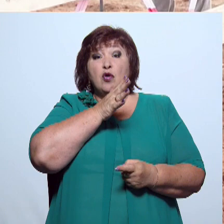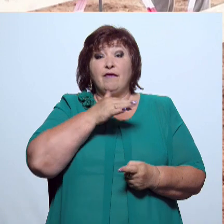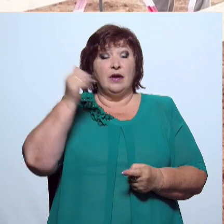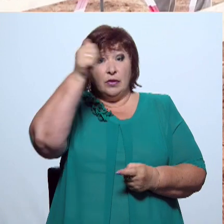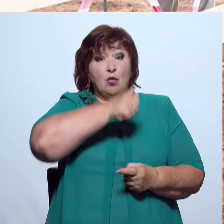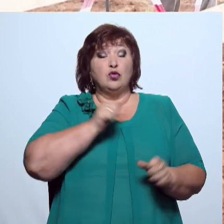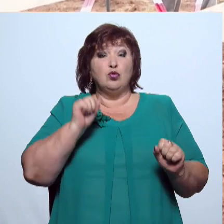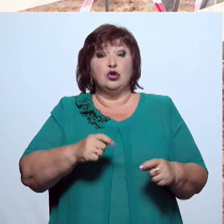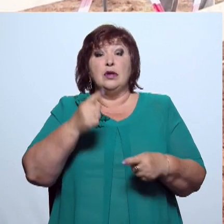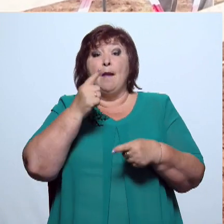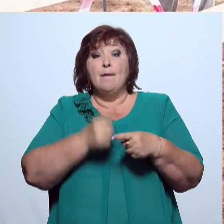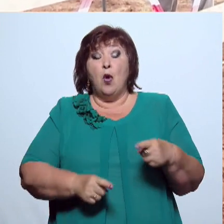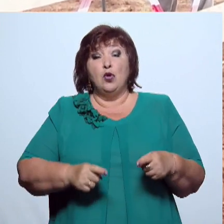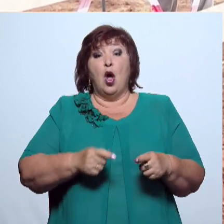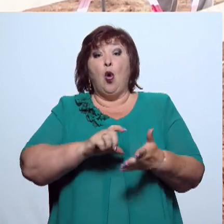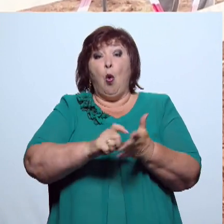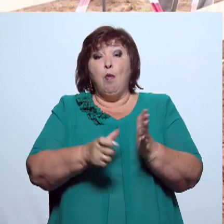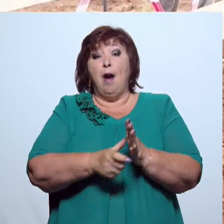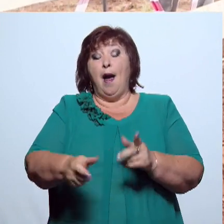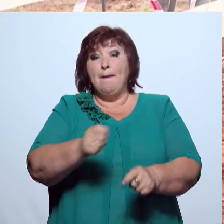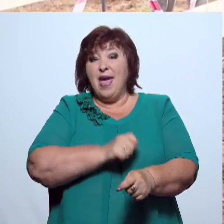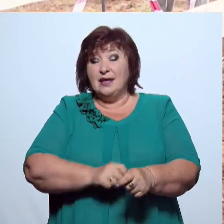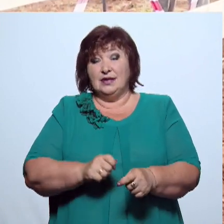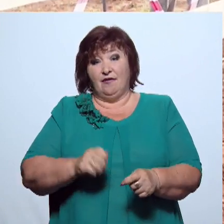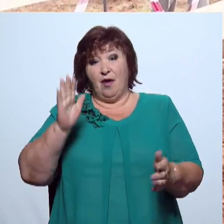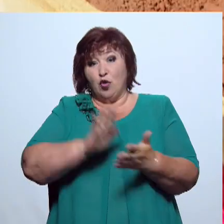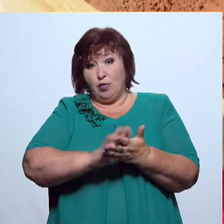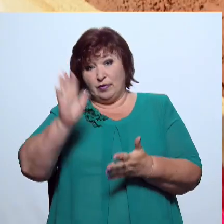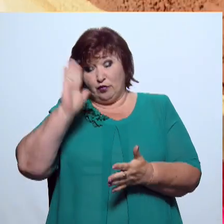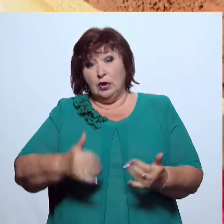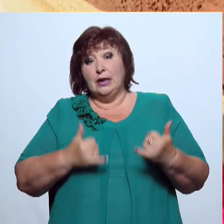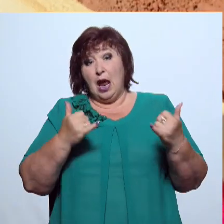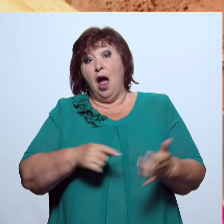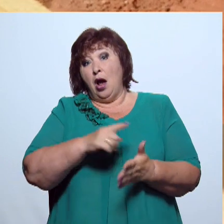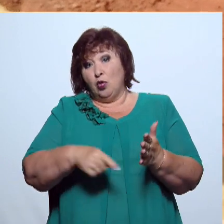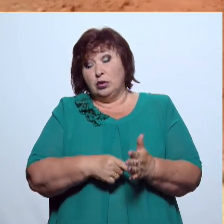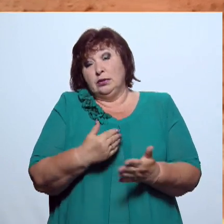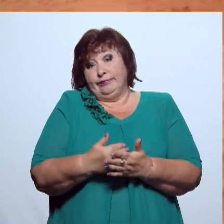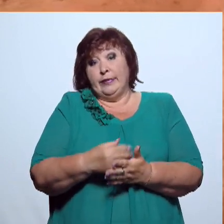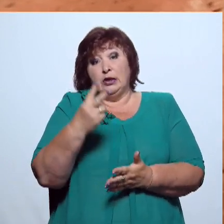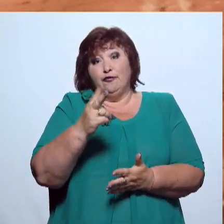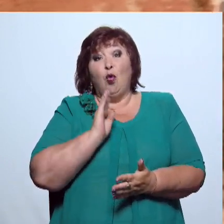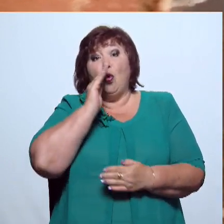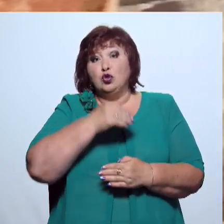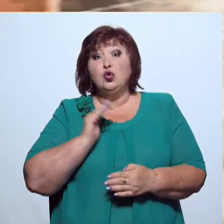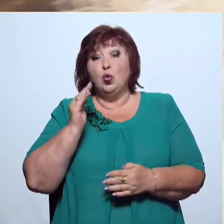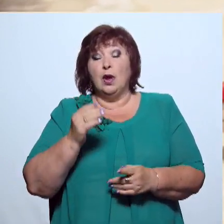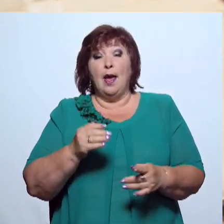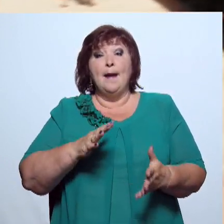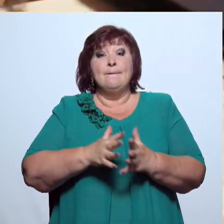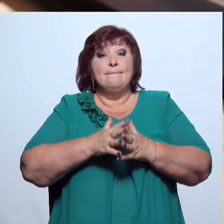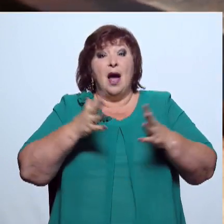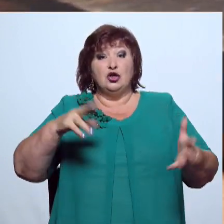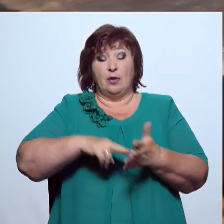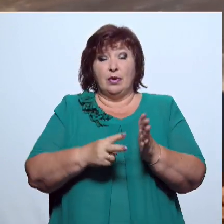до 500 000 кубометров промывных вод. Для сравнения, этого бы хватило для водоснабжения города в течение 2 суток. Масштабный проект вошел